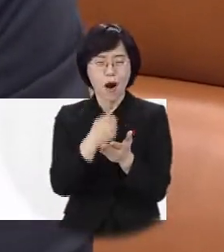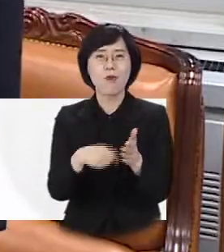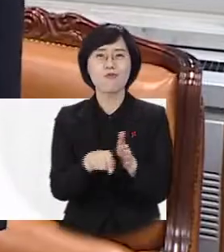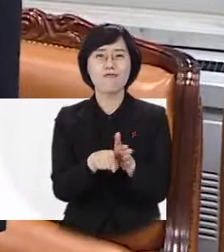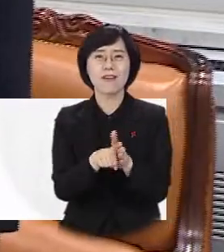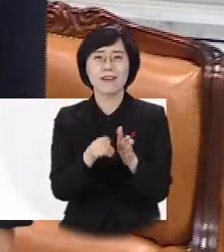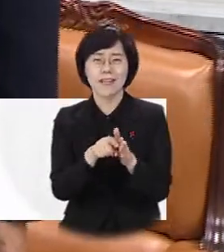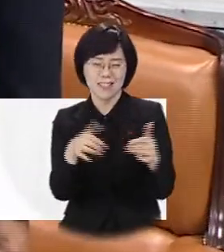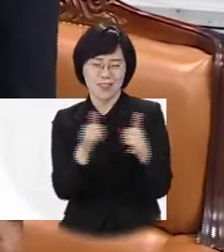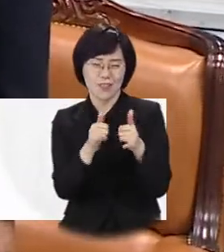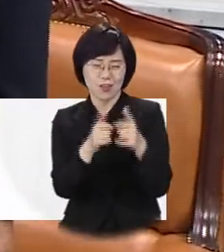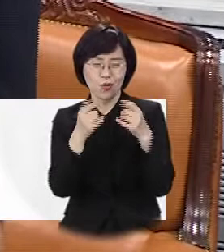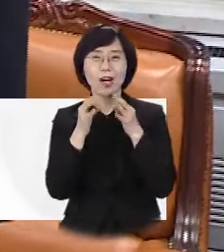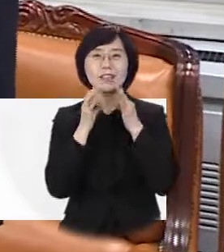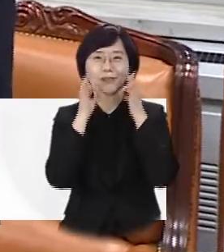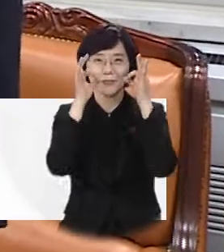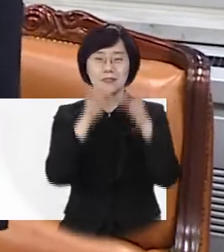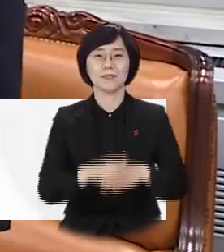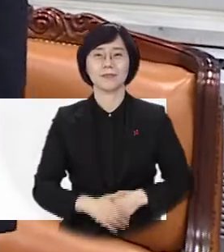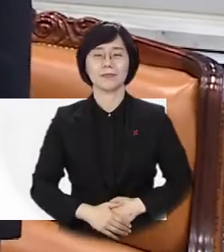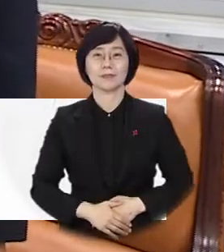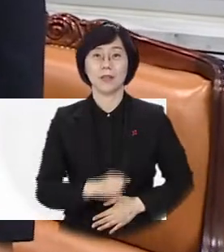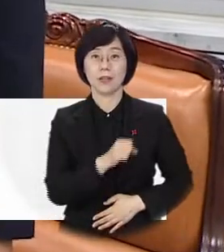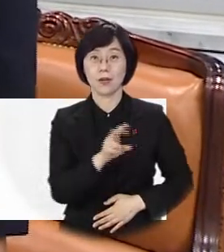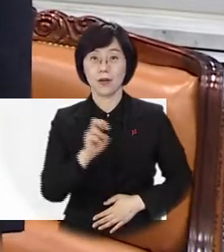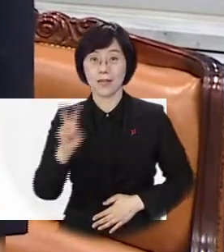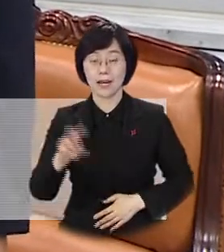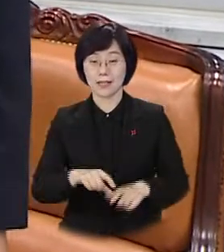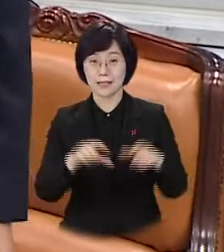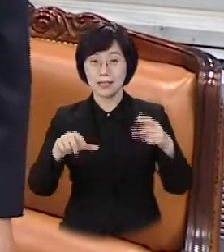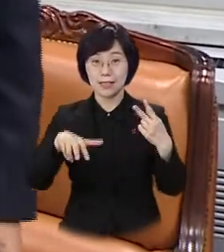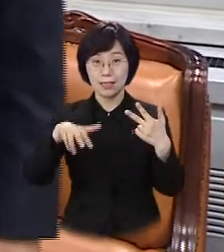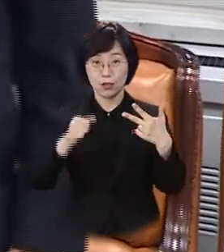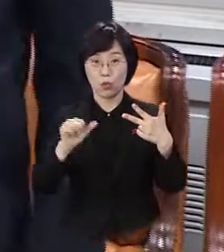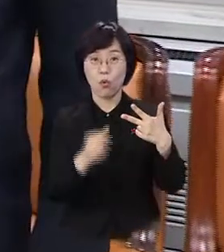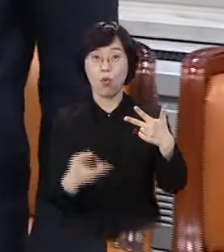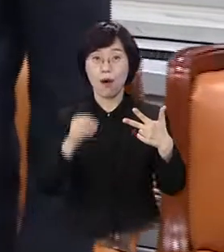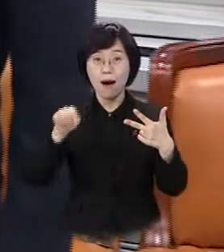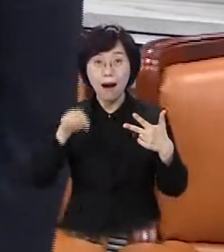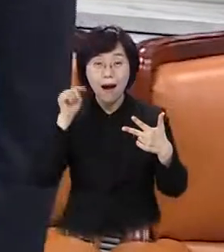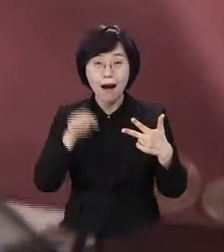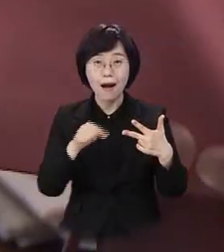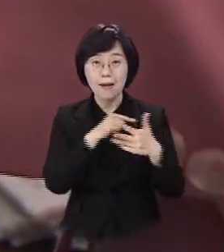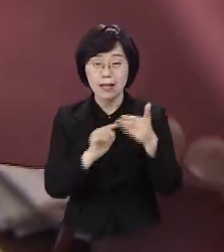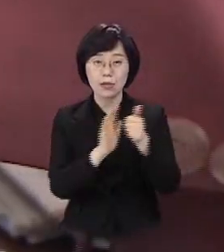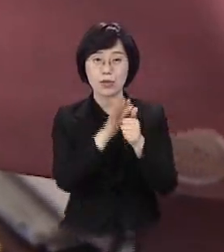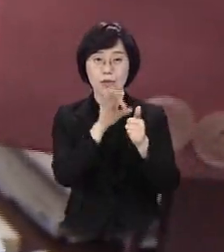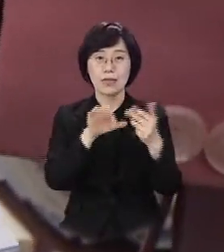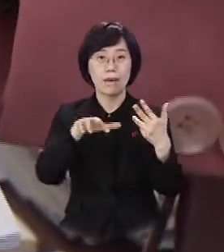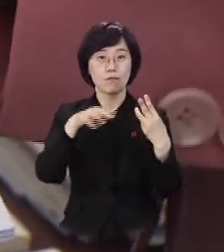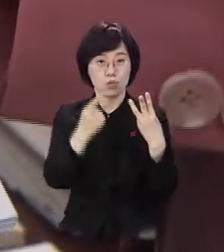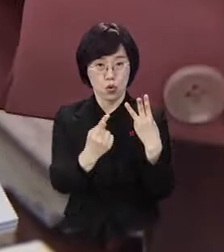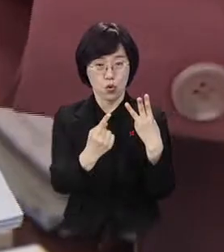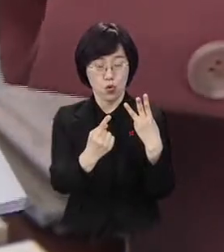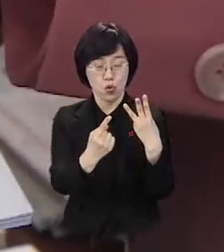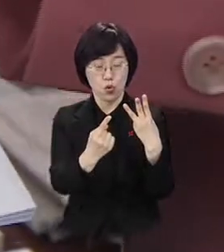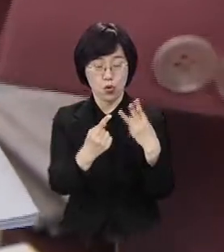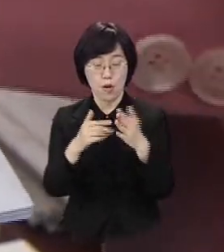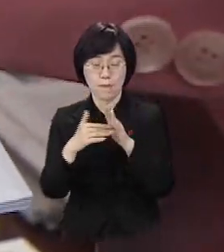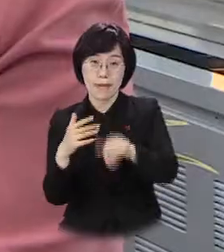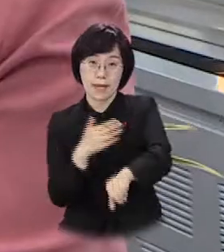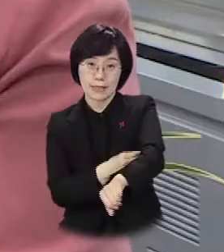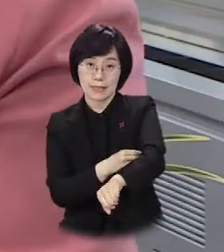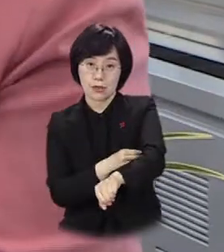위해 전쟁을 벌이고 있습니다. 여야가 증액한 7조 5천억 원 가운데 재난지원금 3조 원과 백신